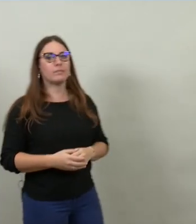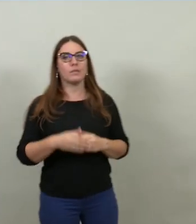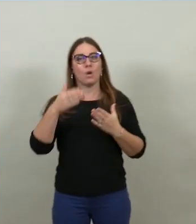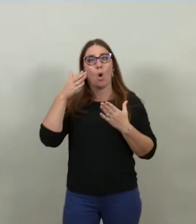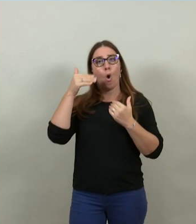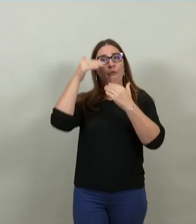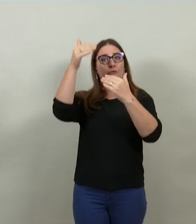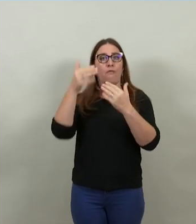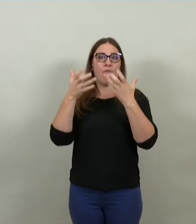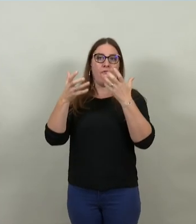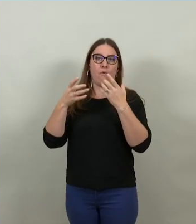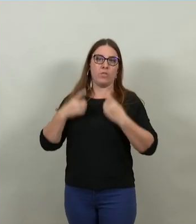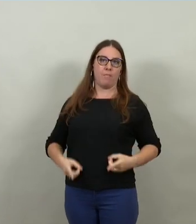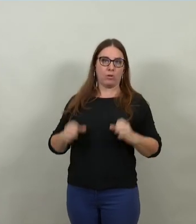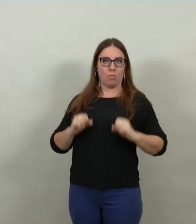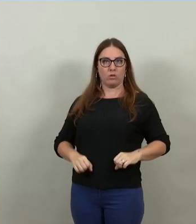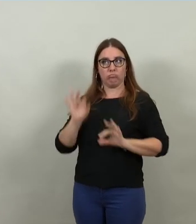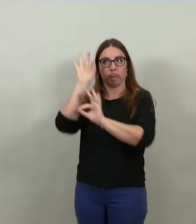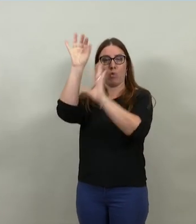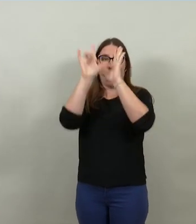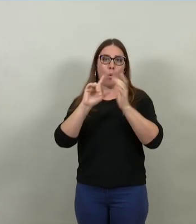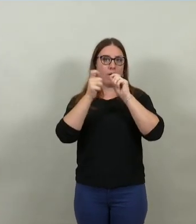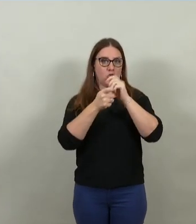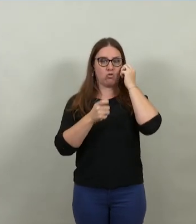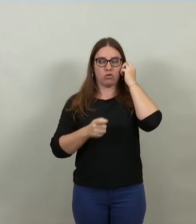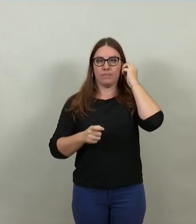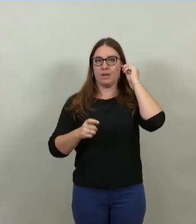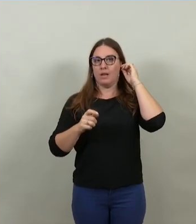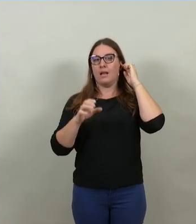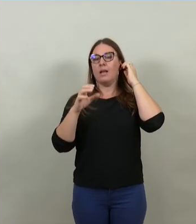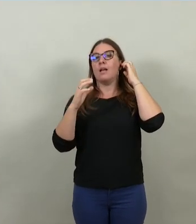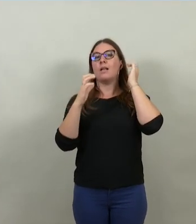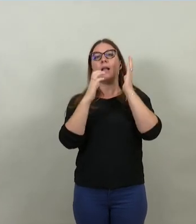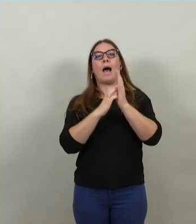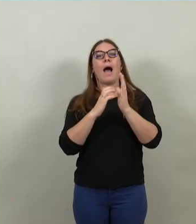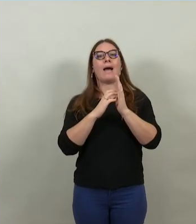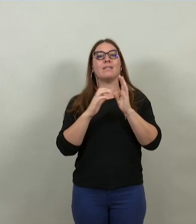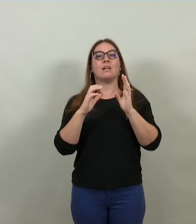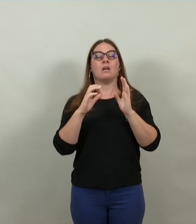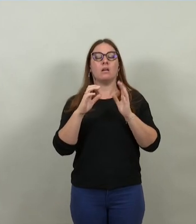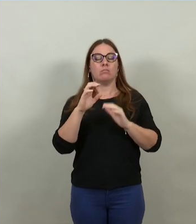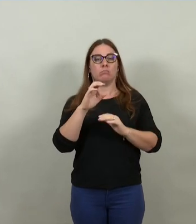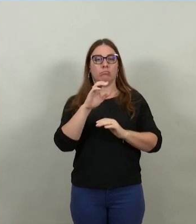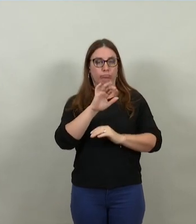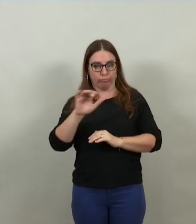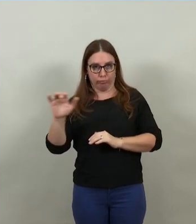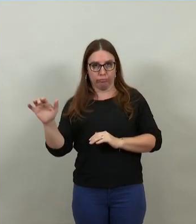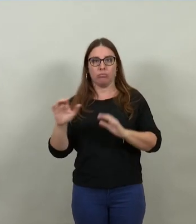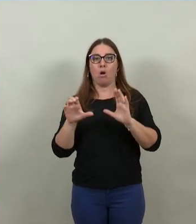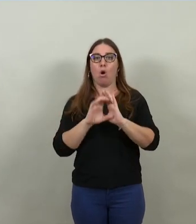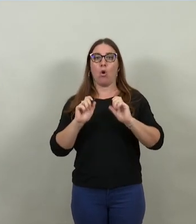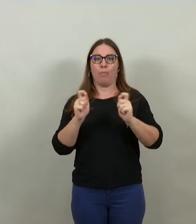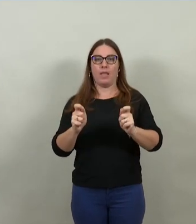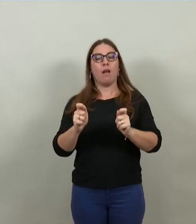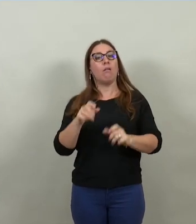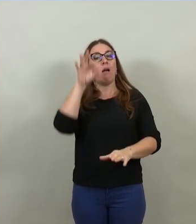vouloir déposer une proposition de loi par exemple ayant pour but de modifier l'article 131-26 et suivant du code pénal afin que la peine